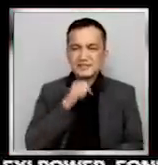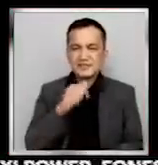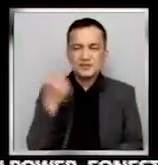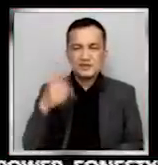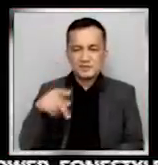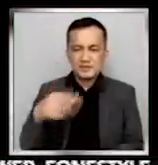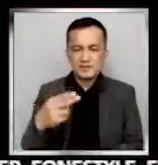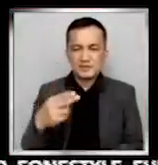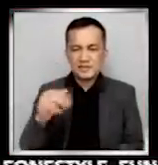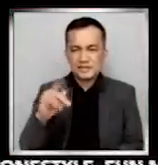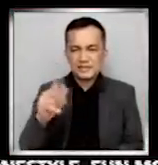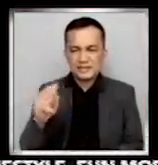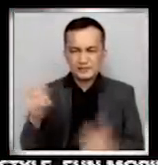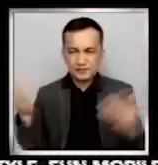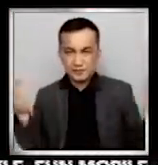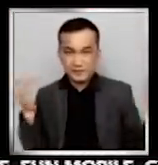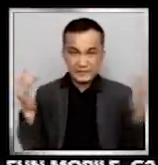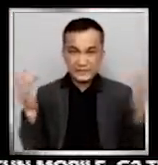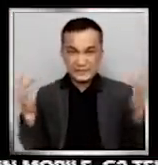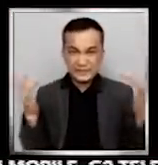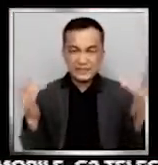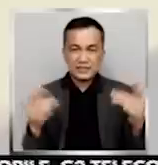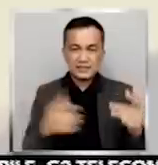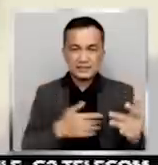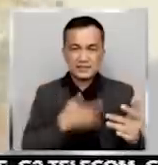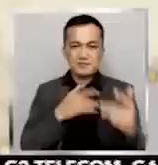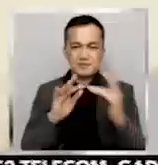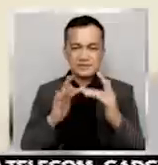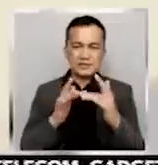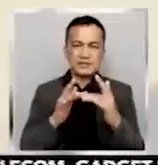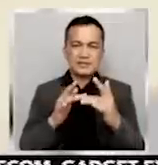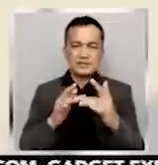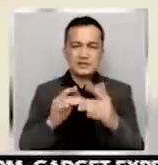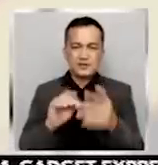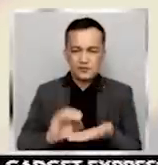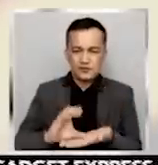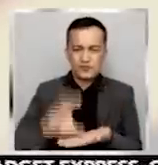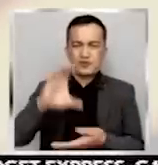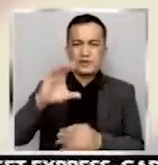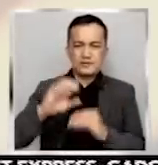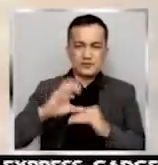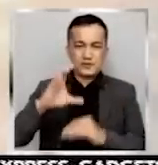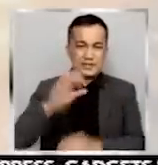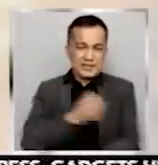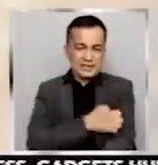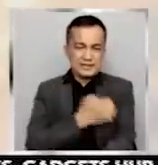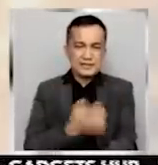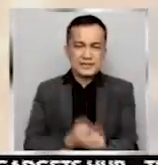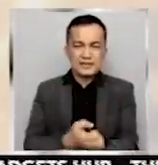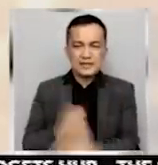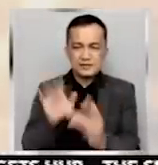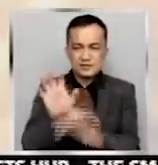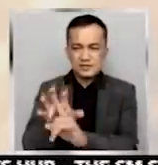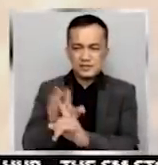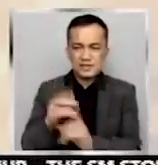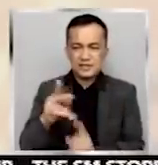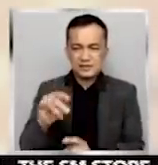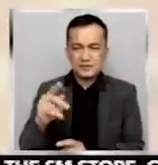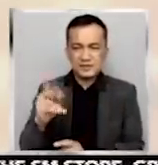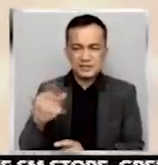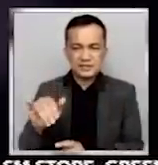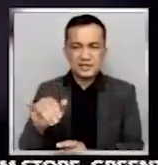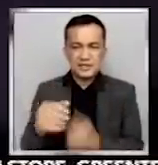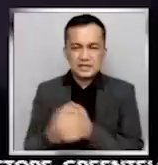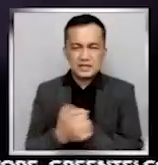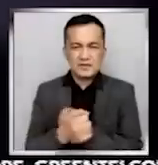dumagundong dahil dama rin online ang energy. Trending ang hashtag Harry Styles PH at hashtag Love on Tour